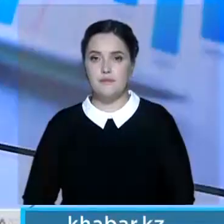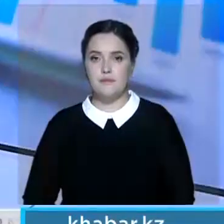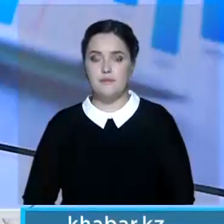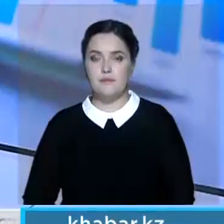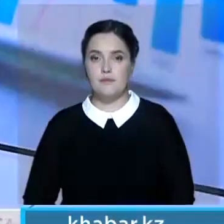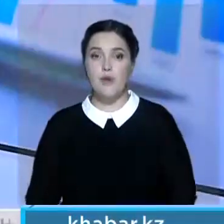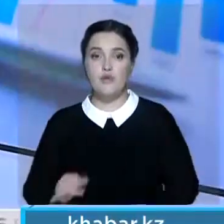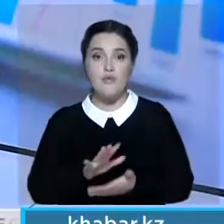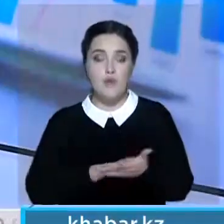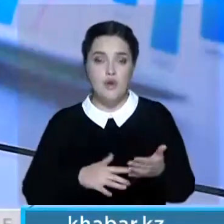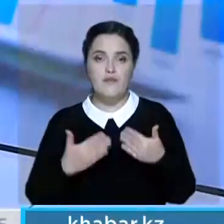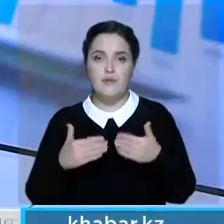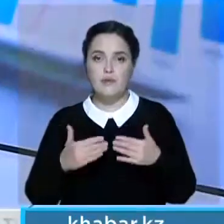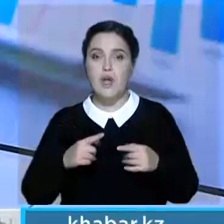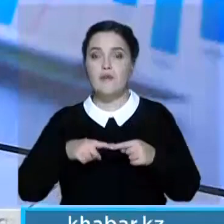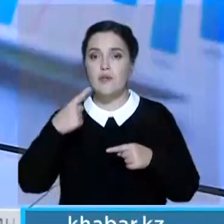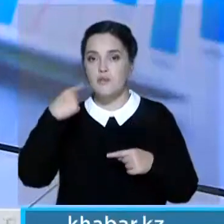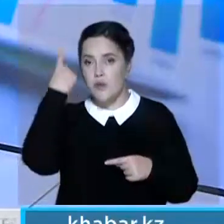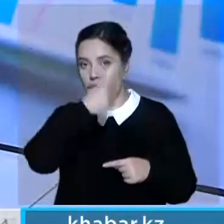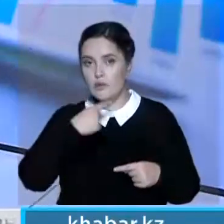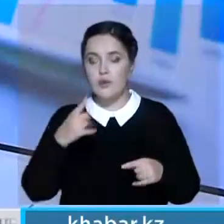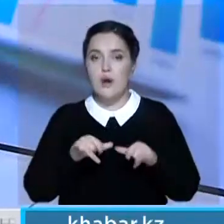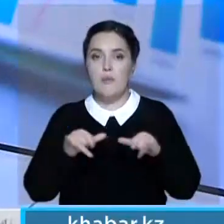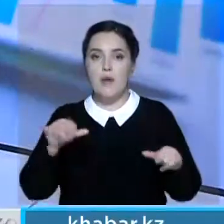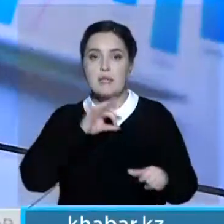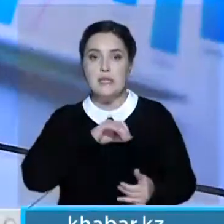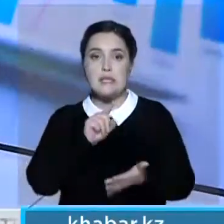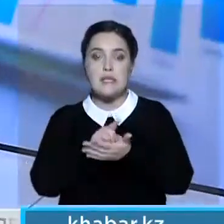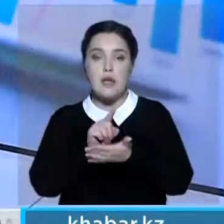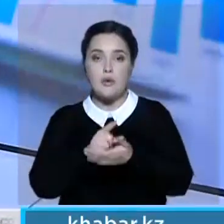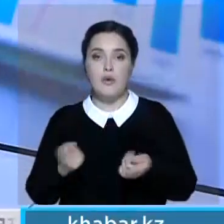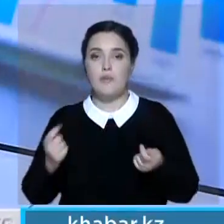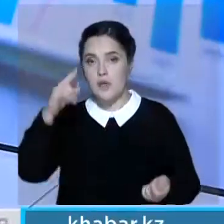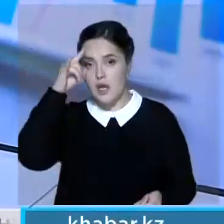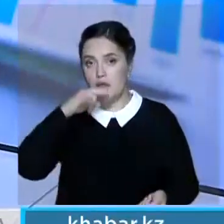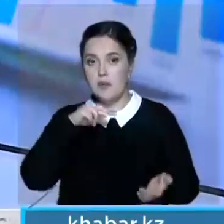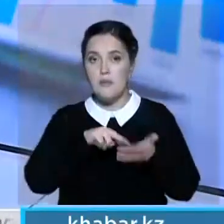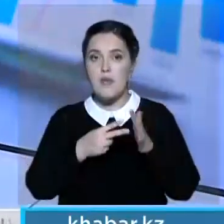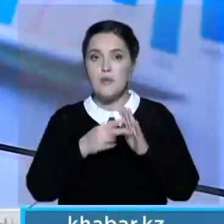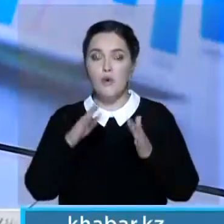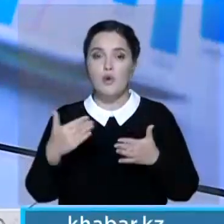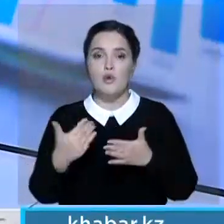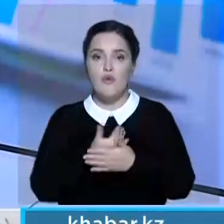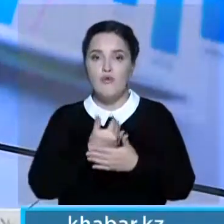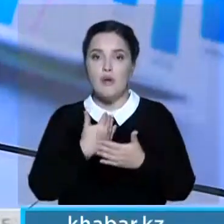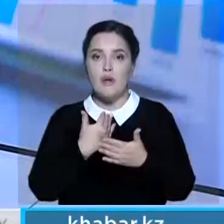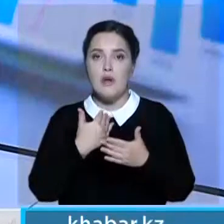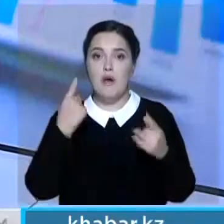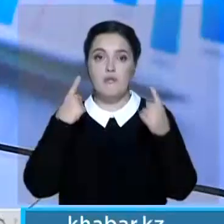Продолжаем выпуск. В следующем году для повышения эффективности налогового администрирования в Казахстане планируют перейти на